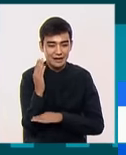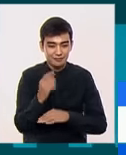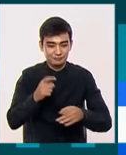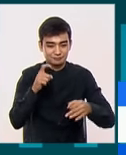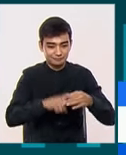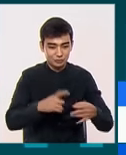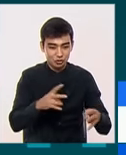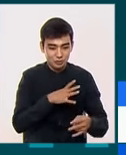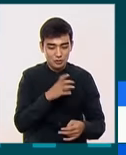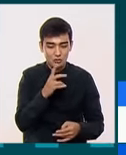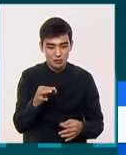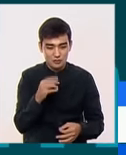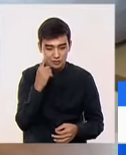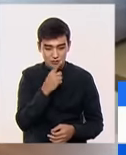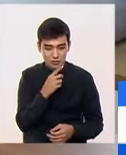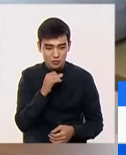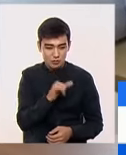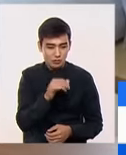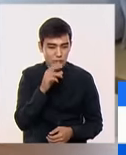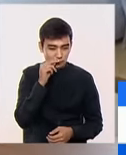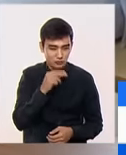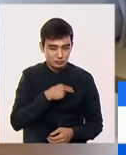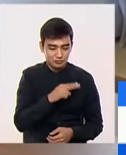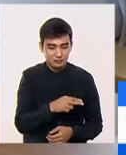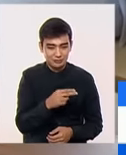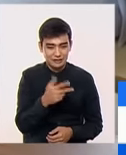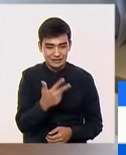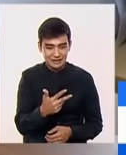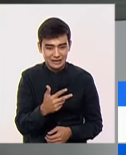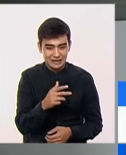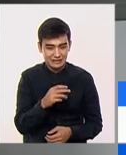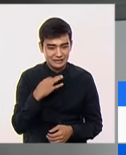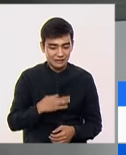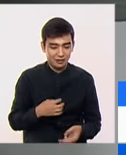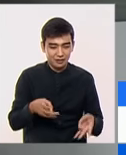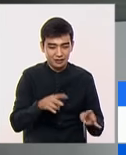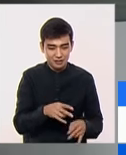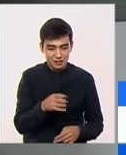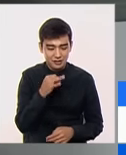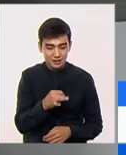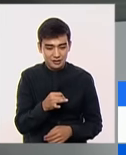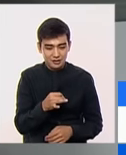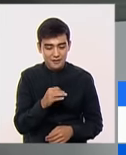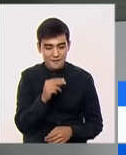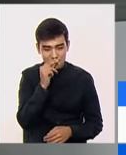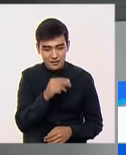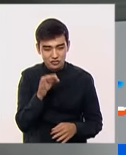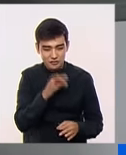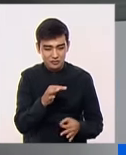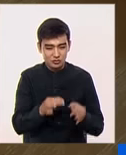погибла на глазах у мужа у нее остались трое сыновей двое своих и один прием ли суд признал инструктора виновным по статье